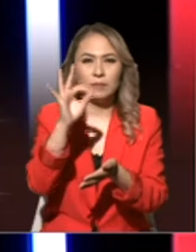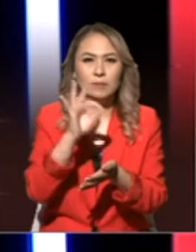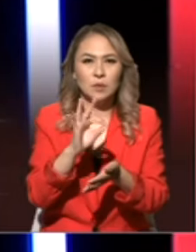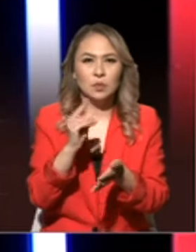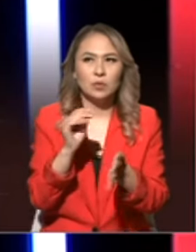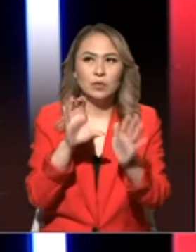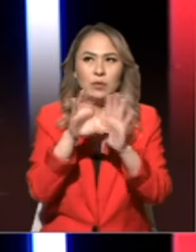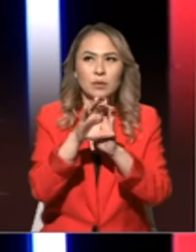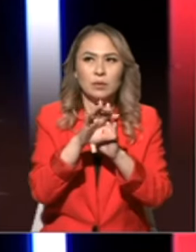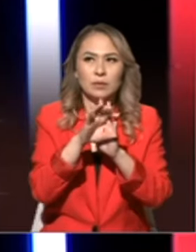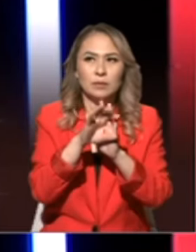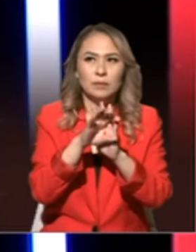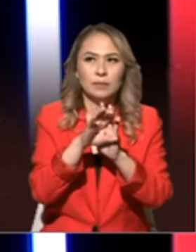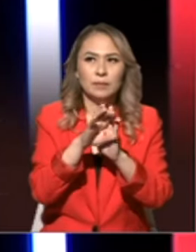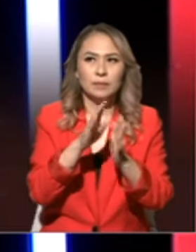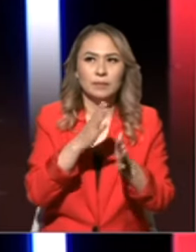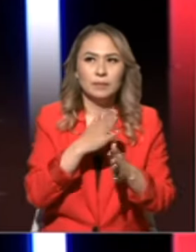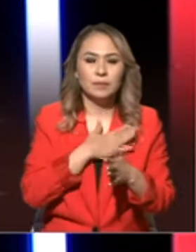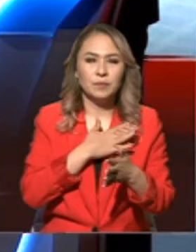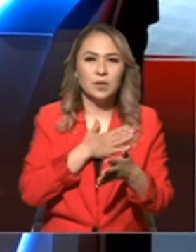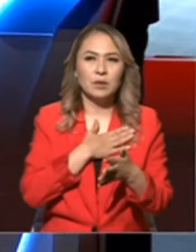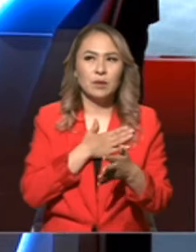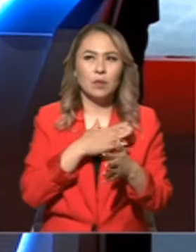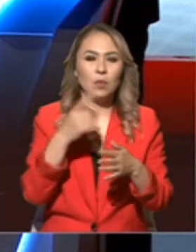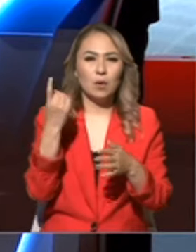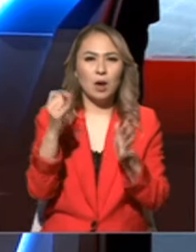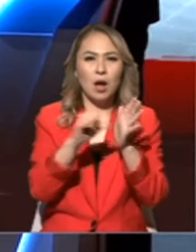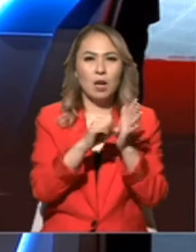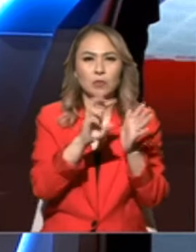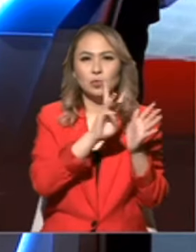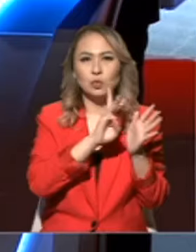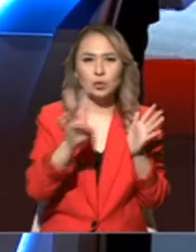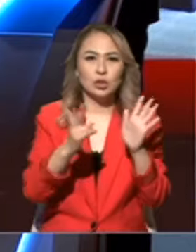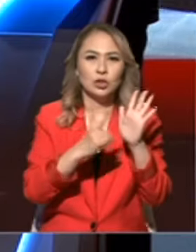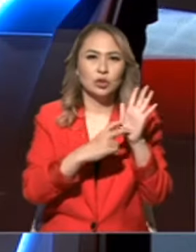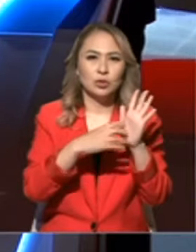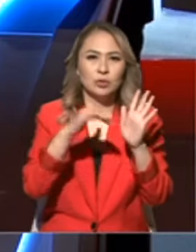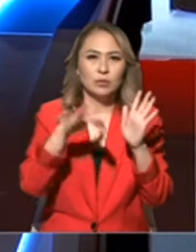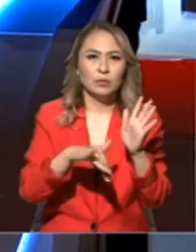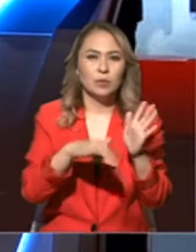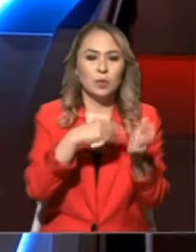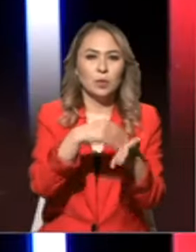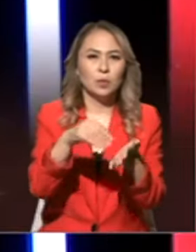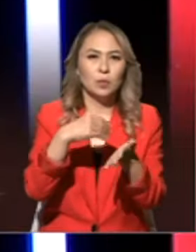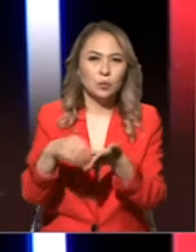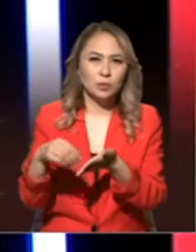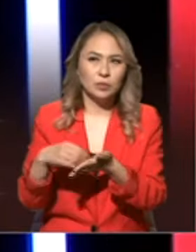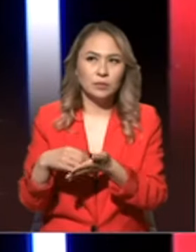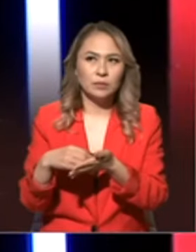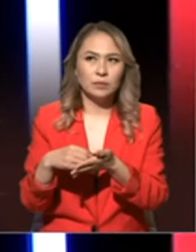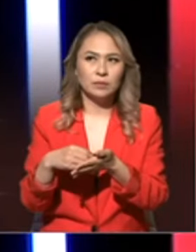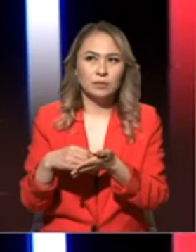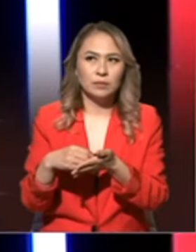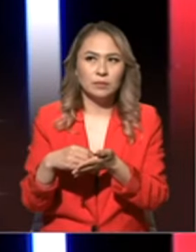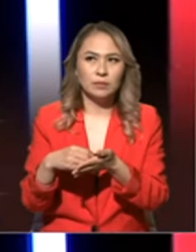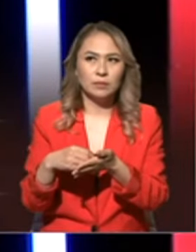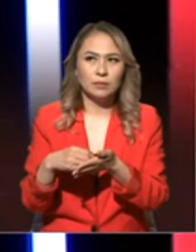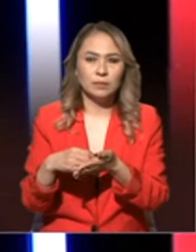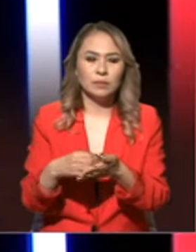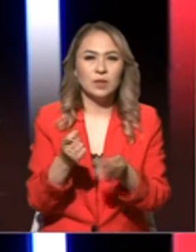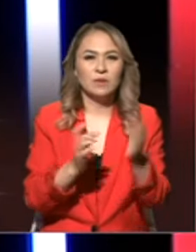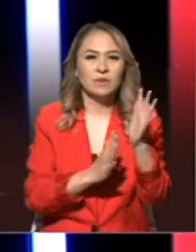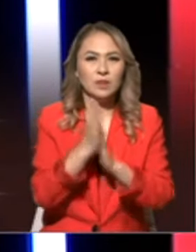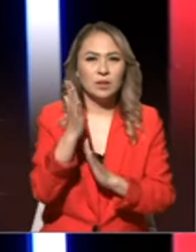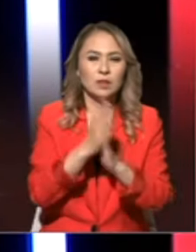субсидия береміз. Сонда біздің шаруалар 6 миллион 700 мыңға сол тракторларды алып отыр. Тіпті керек десеңіз, дәнді